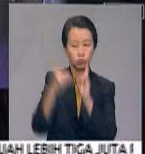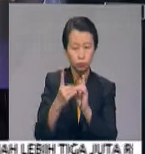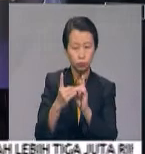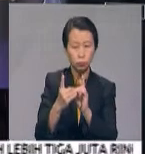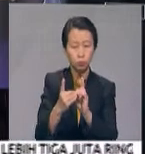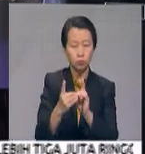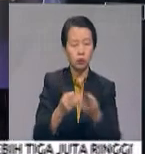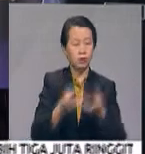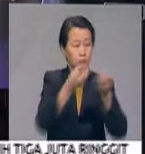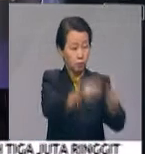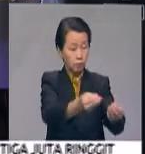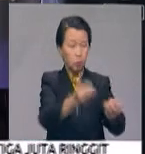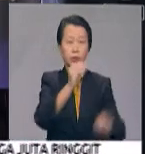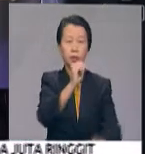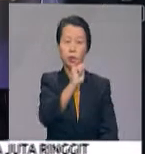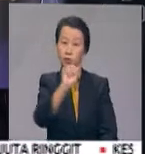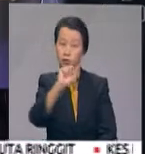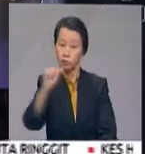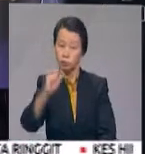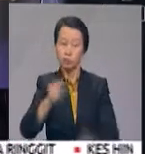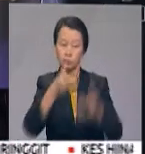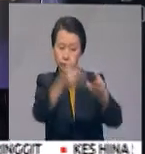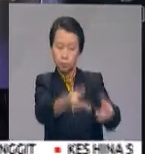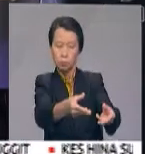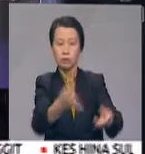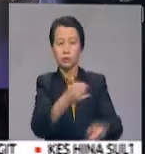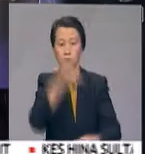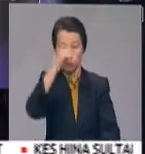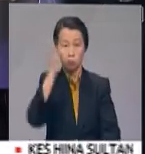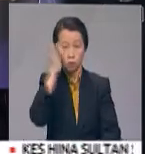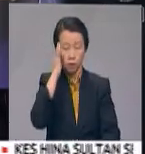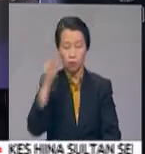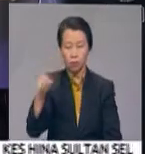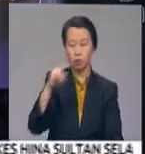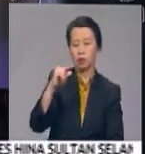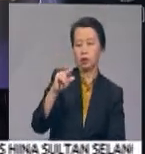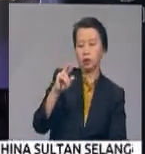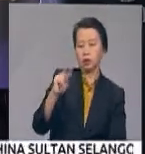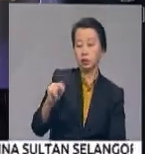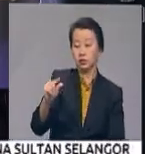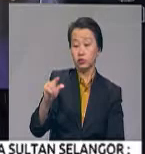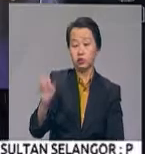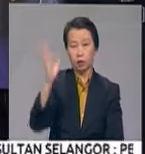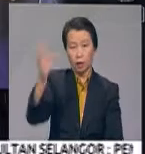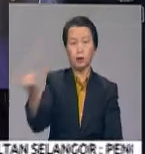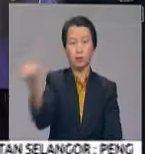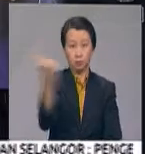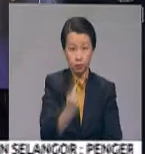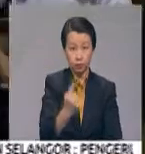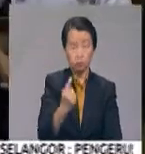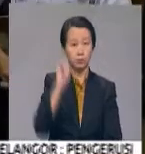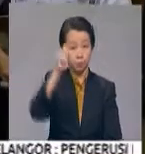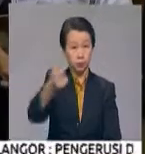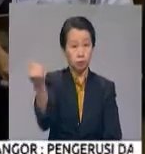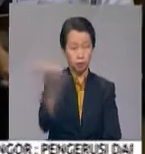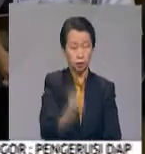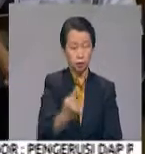negara dan untuk makluman akan dirakangkan percakapan pada esok